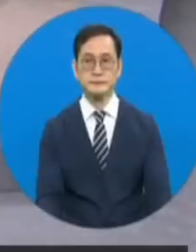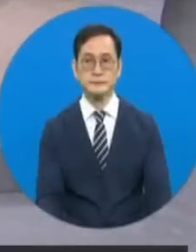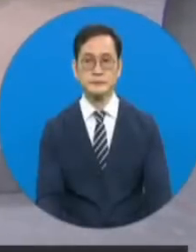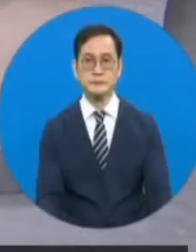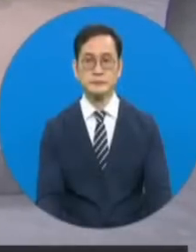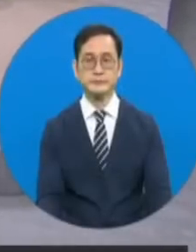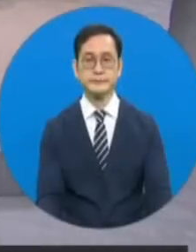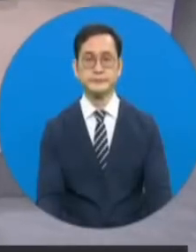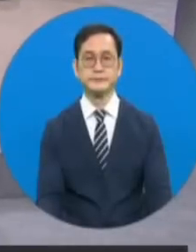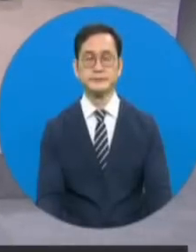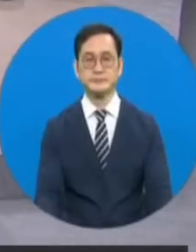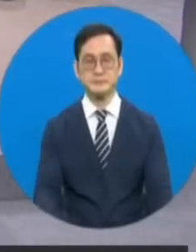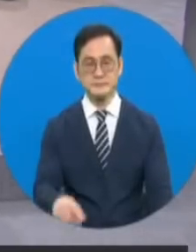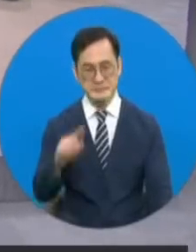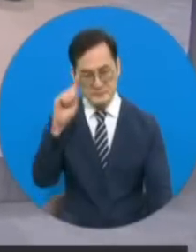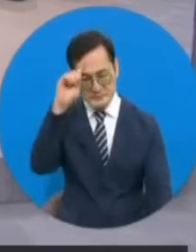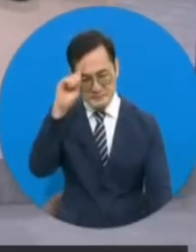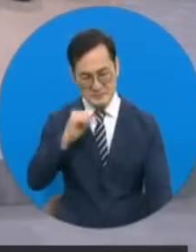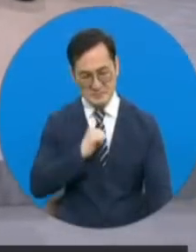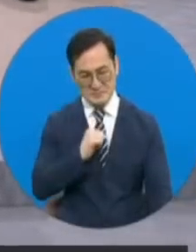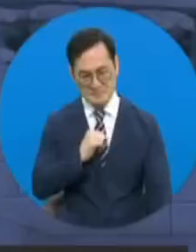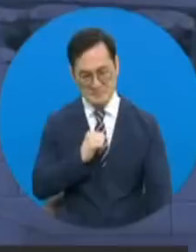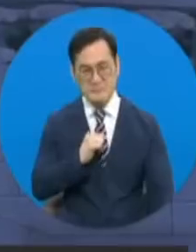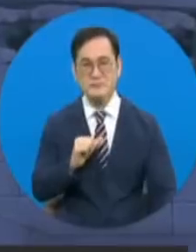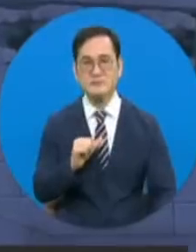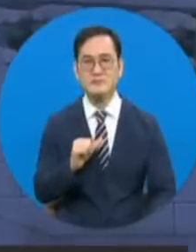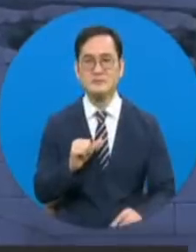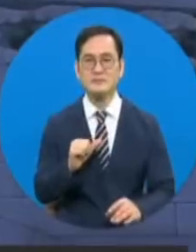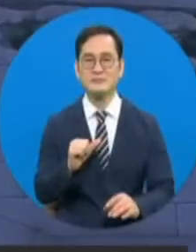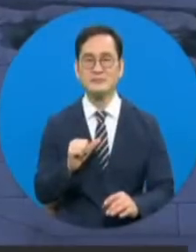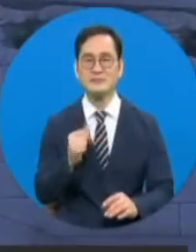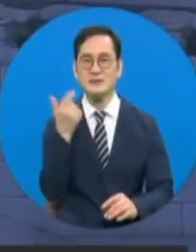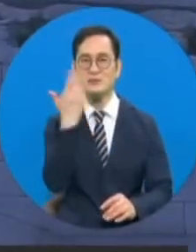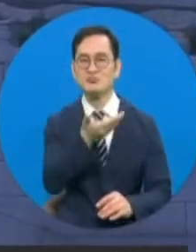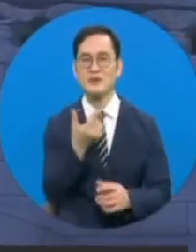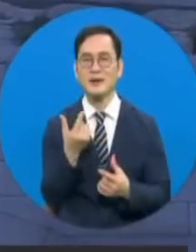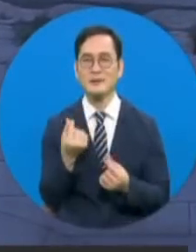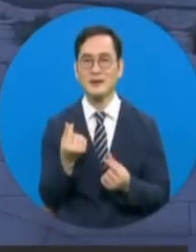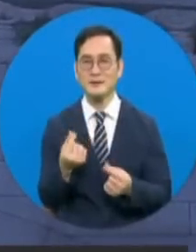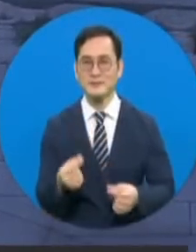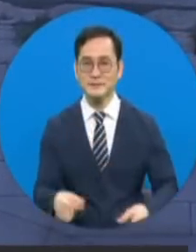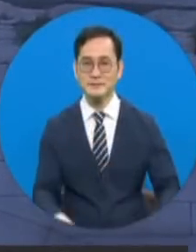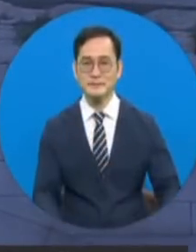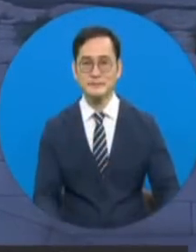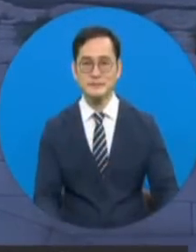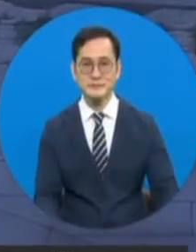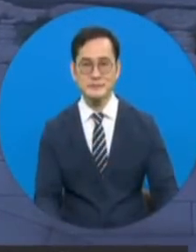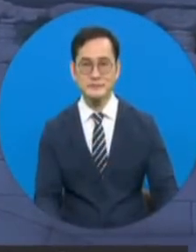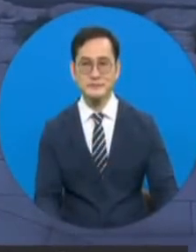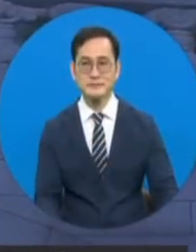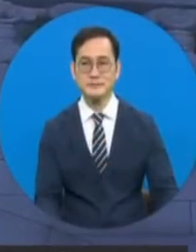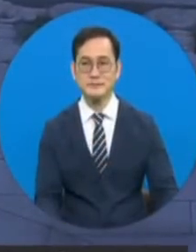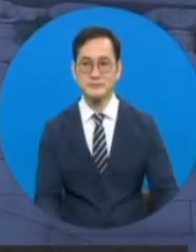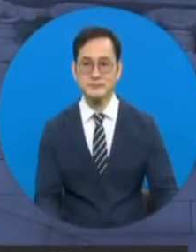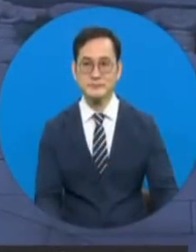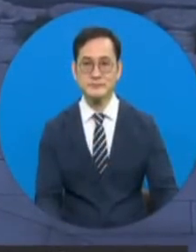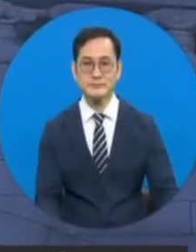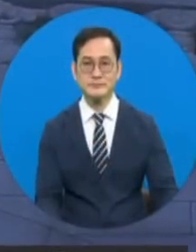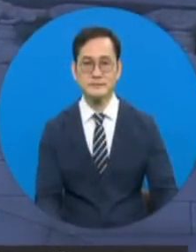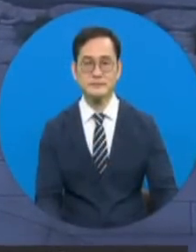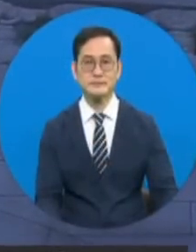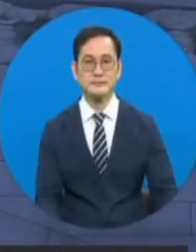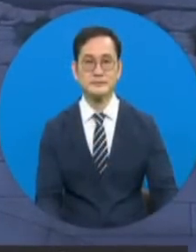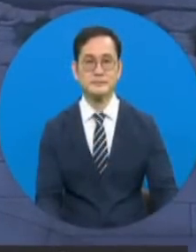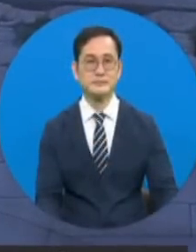굉장히 신경질적으로 볼 수도 있는 질 답이 오고 갔는데 신경전이 좀 오고 간 거죠